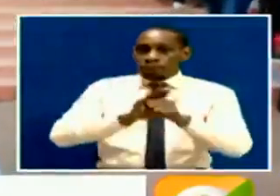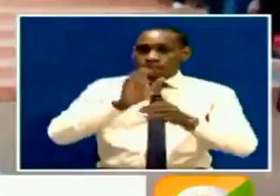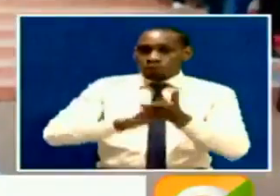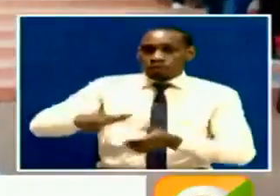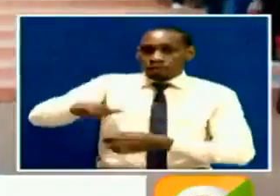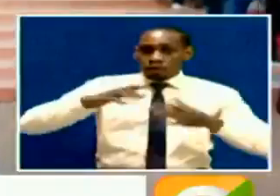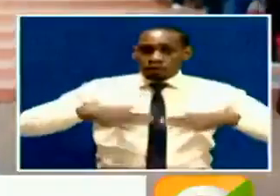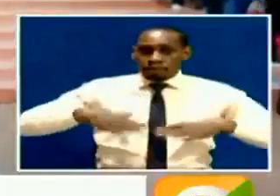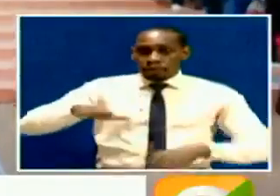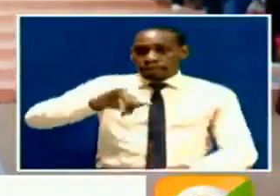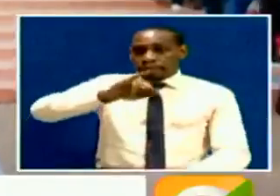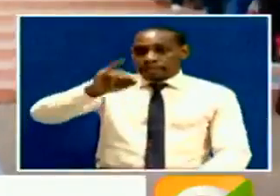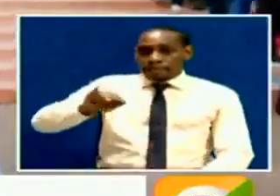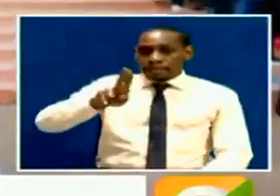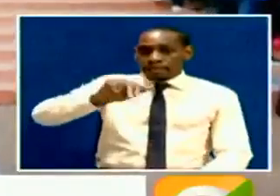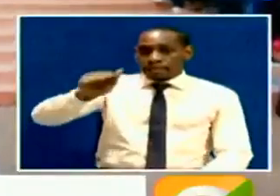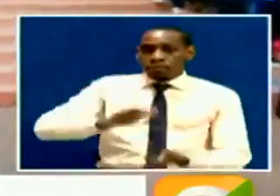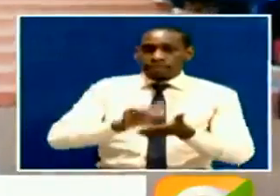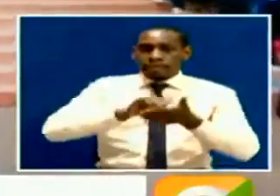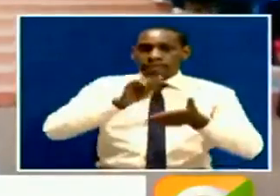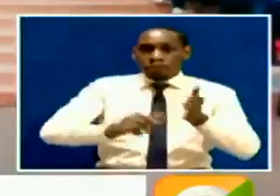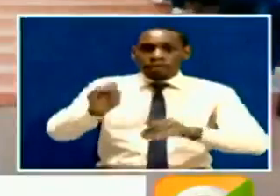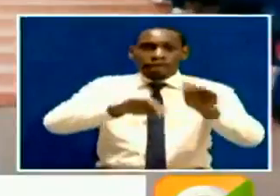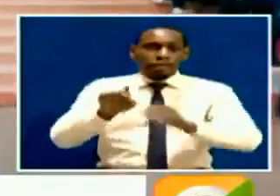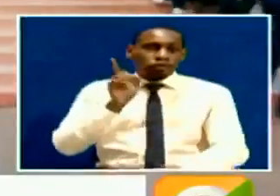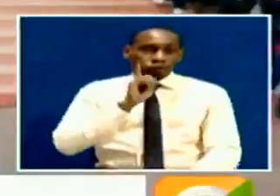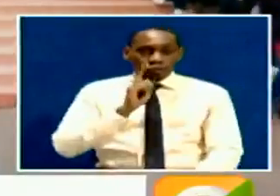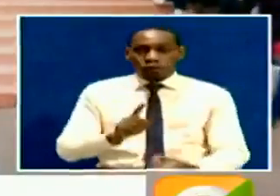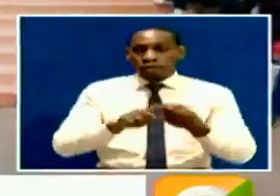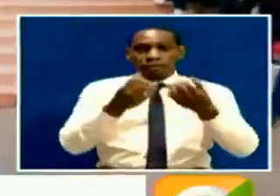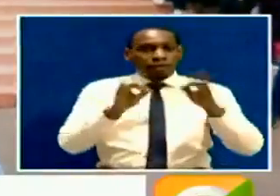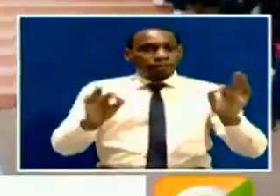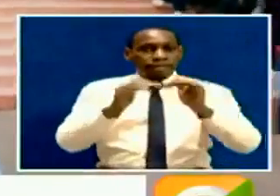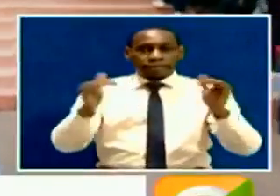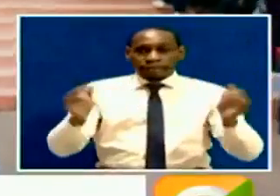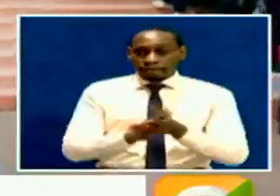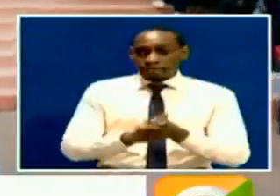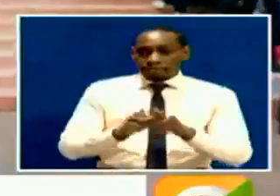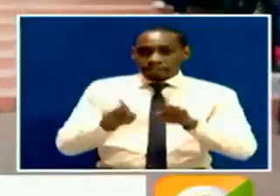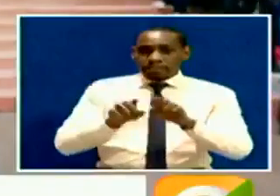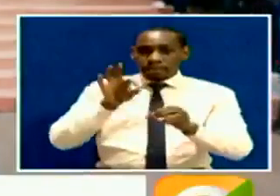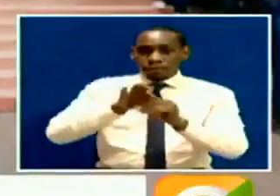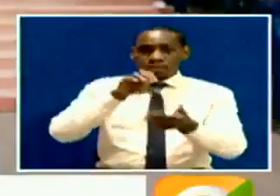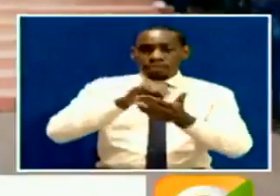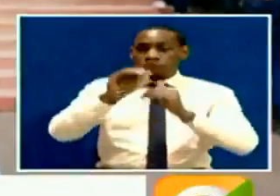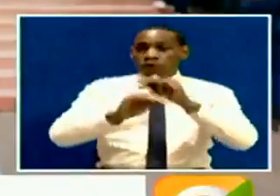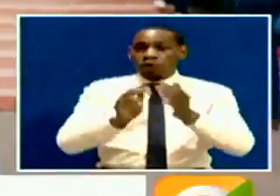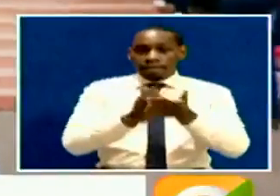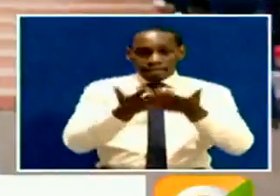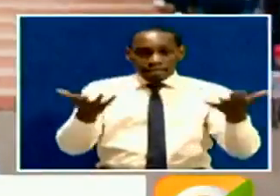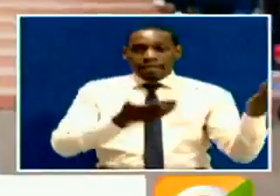wenyeji wa eneo bunge la Juja kuwa uchaguzi wa hapo kesho utakuwa wa huru na haki, huku vituo vyote vya kupigia